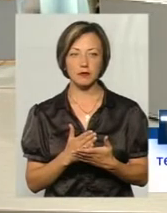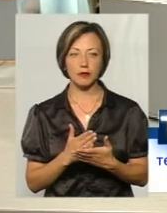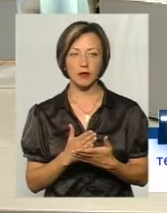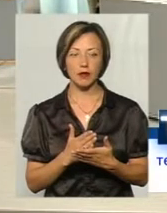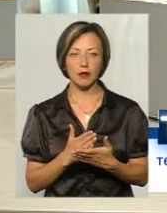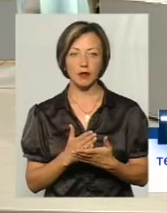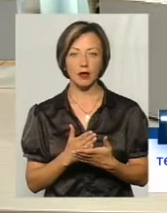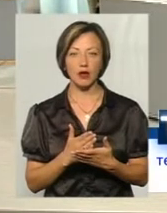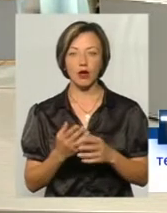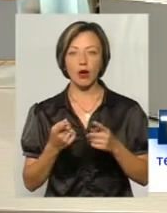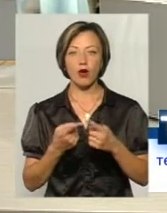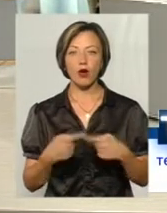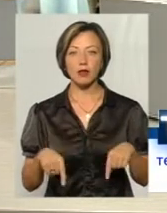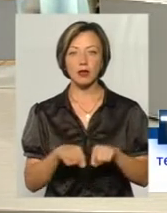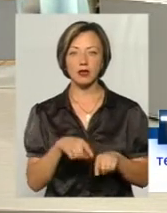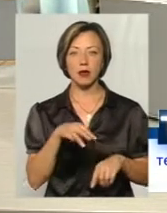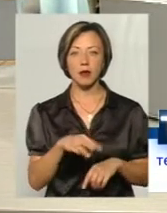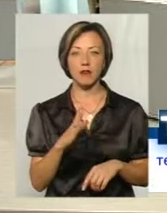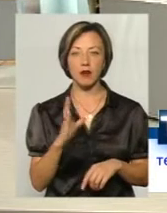організація МВМ-13.